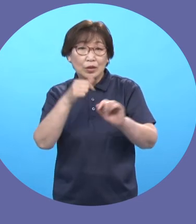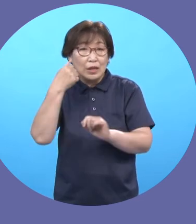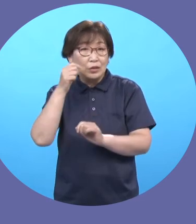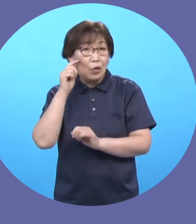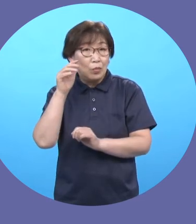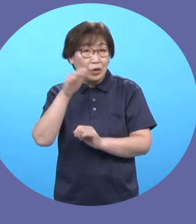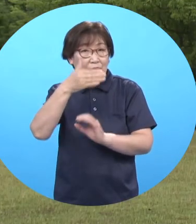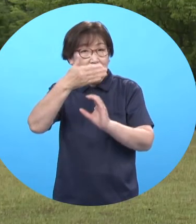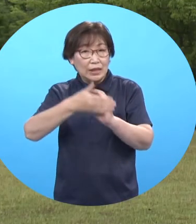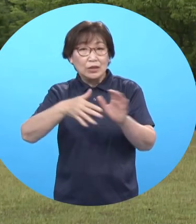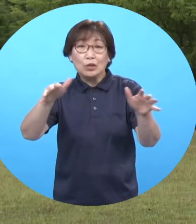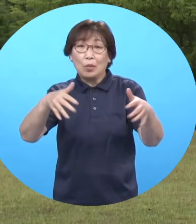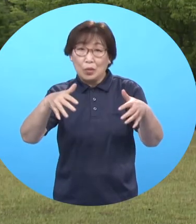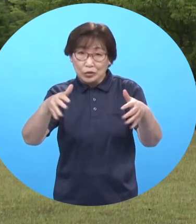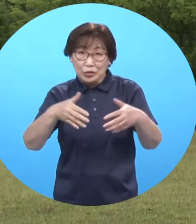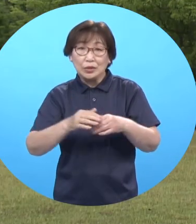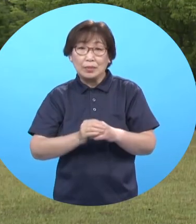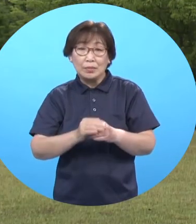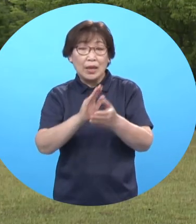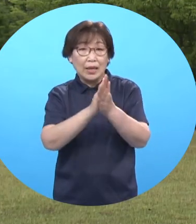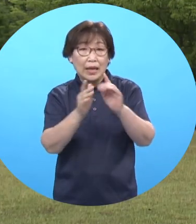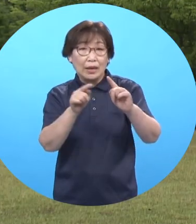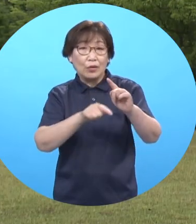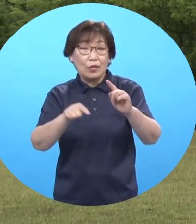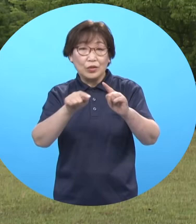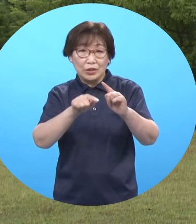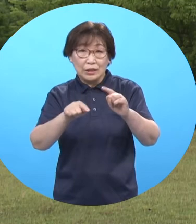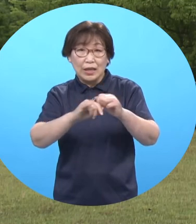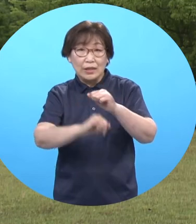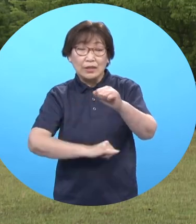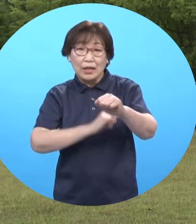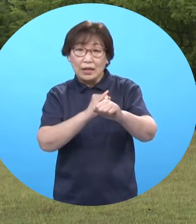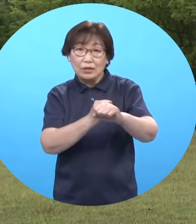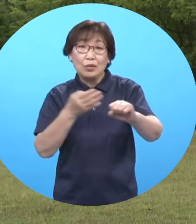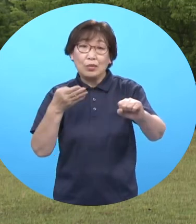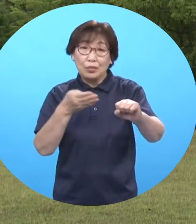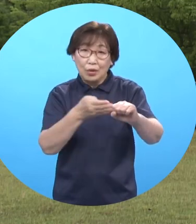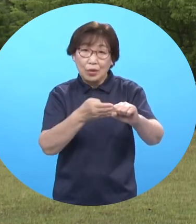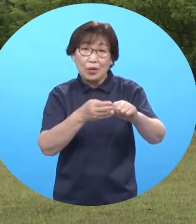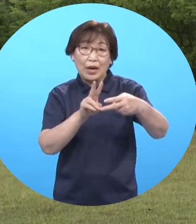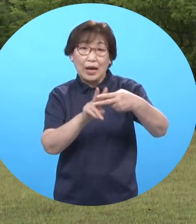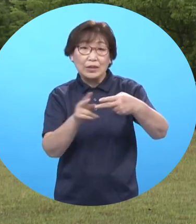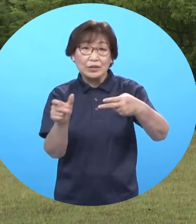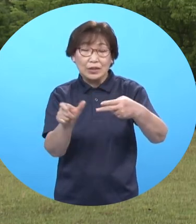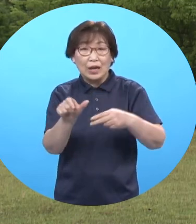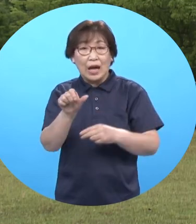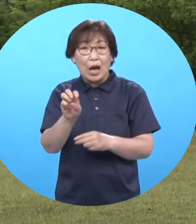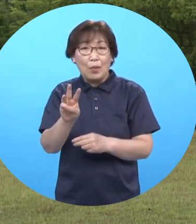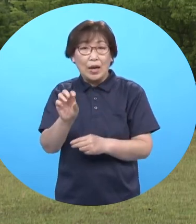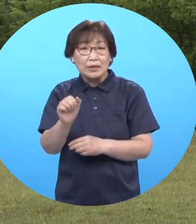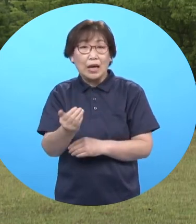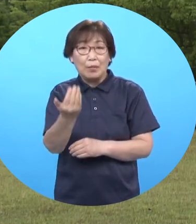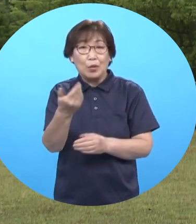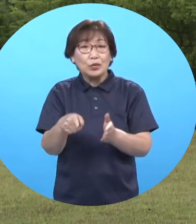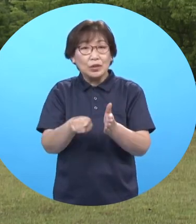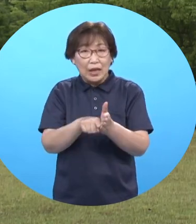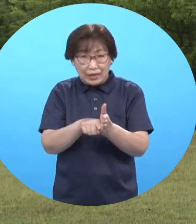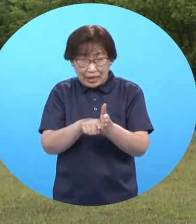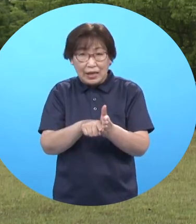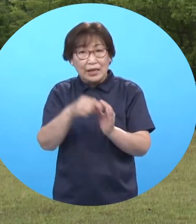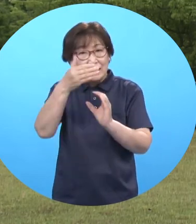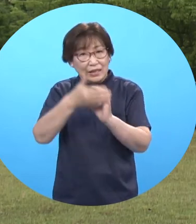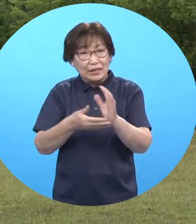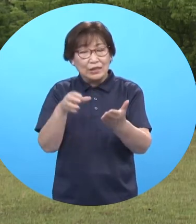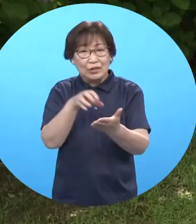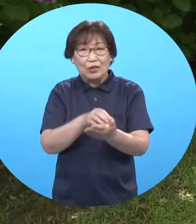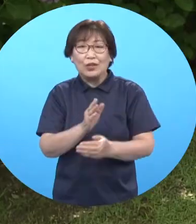を募集しています。ぜひ県公式 SNS のフォローをしていただき、ハッシュタグあわさぽをつけて素敵な写真を投稿して